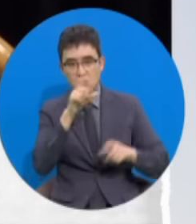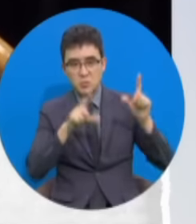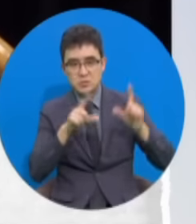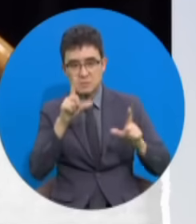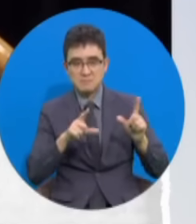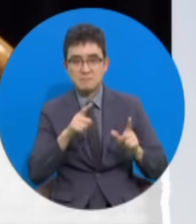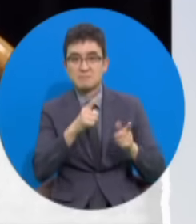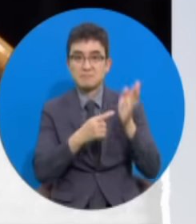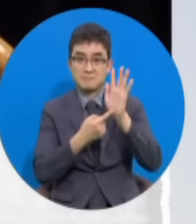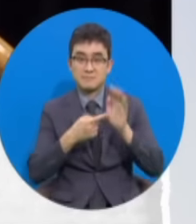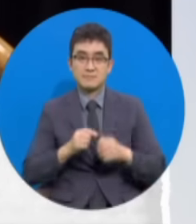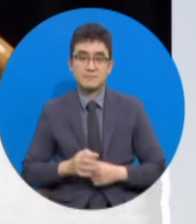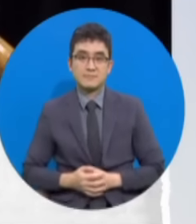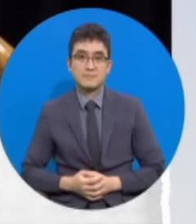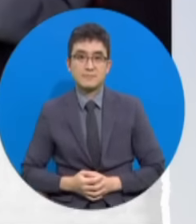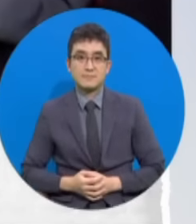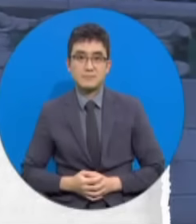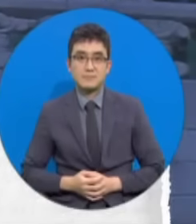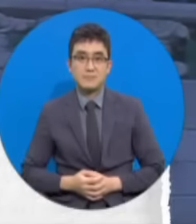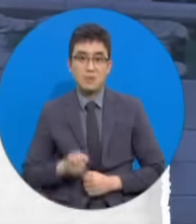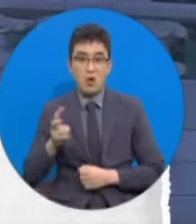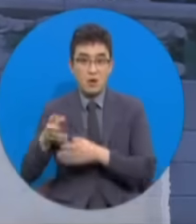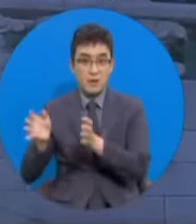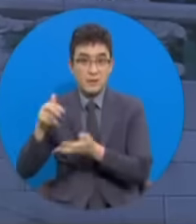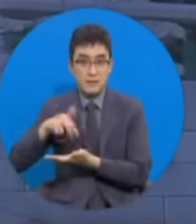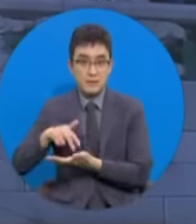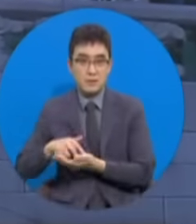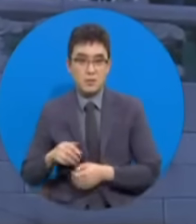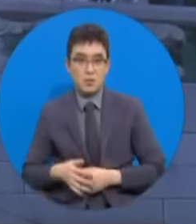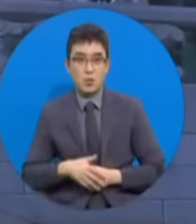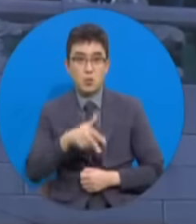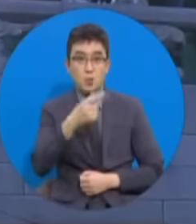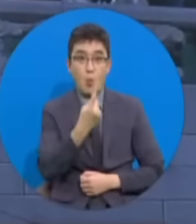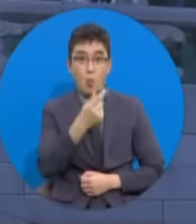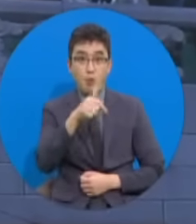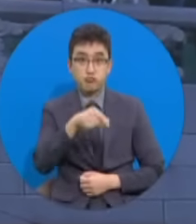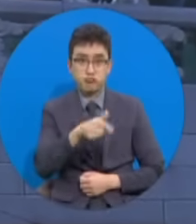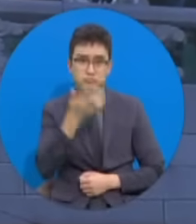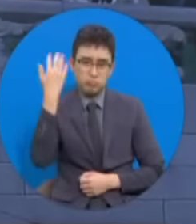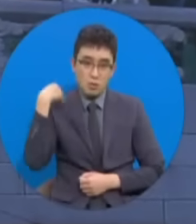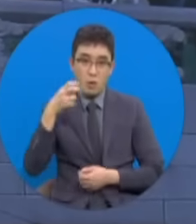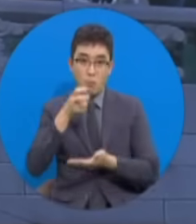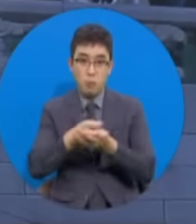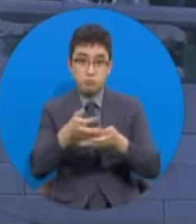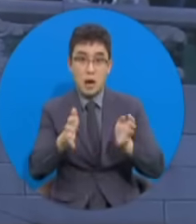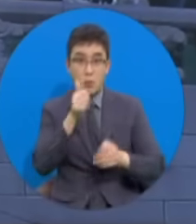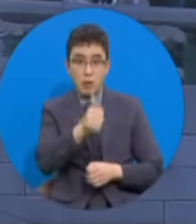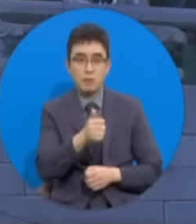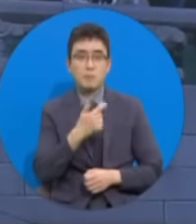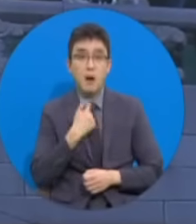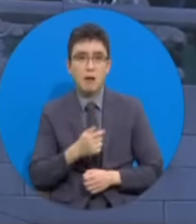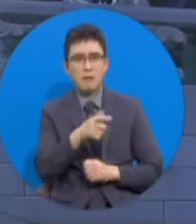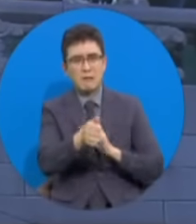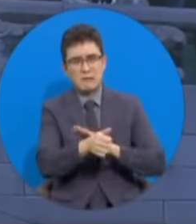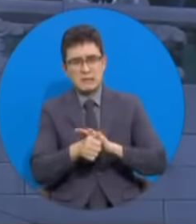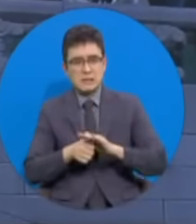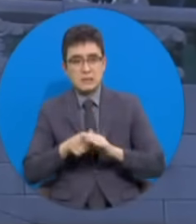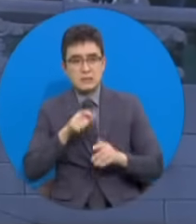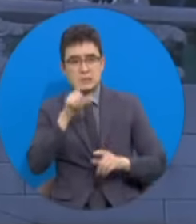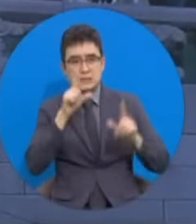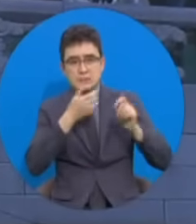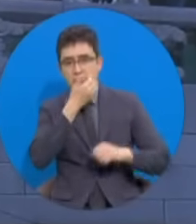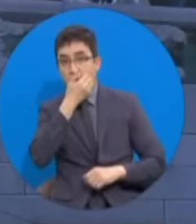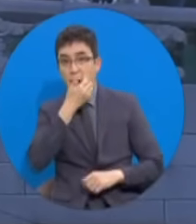강조해서 말씀드립니다. 여권 일각에서는 조국 전 장관이 일국의 법무부 장관까지 했는데 비겁하다라는 비판 목소리도 있더라고요. 네.